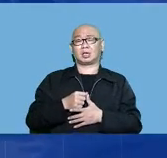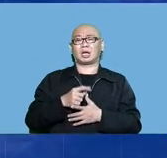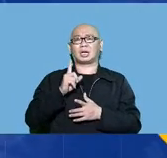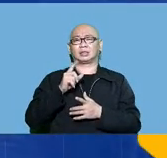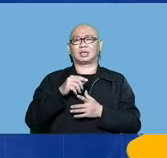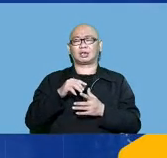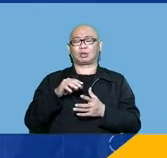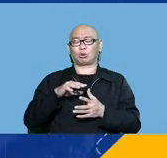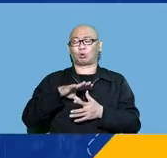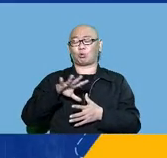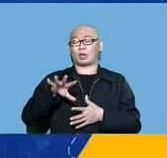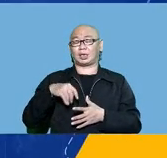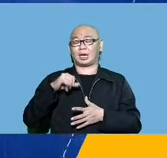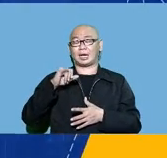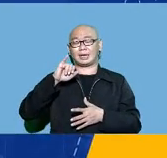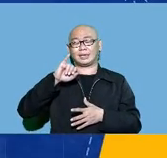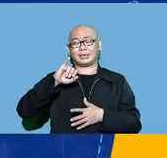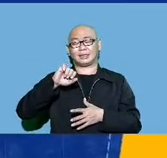juga ada keluarga istri ada